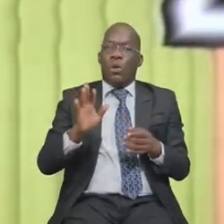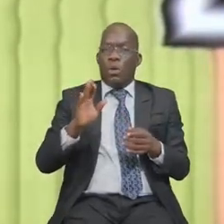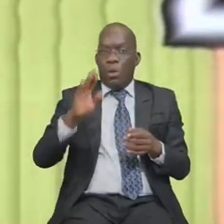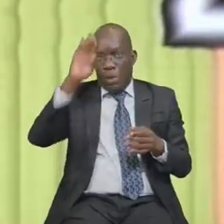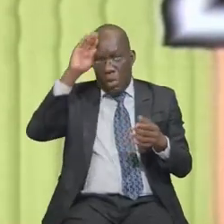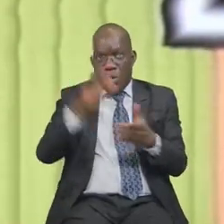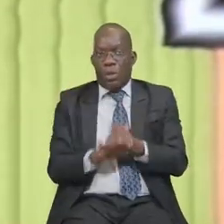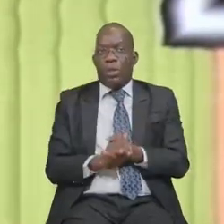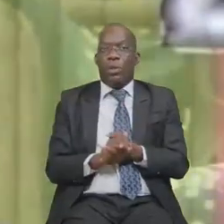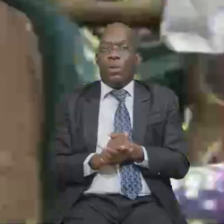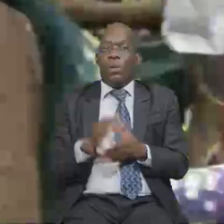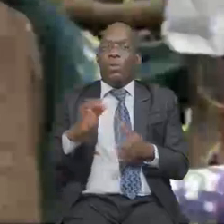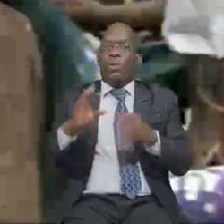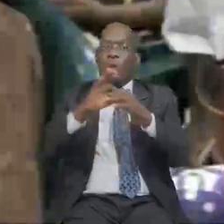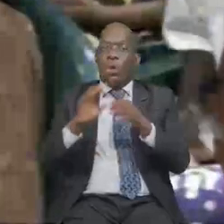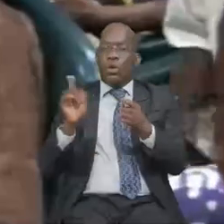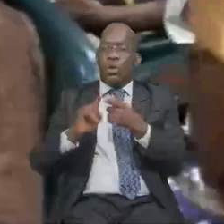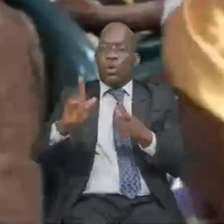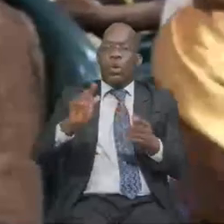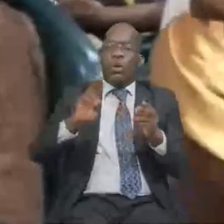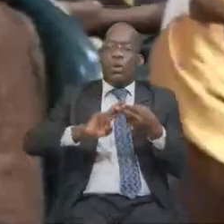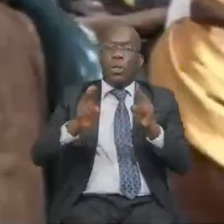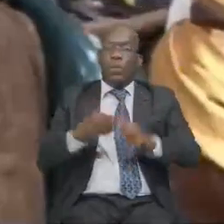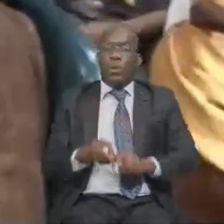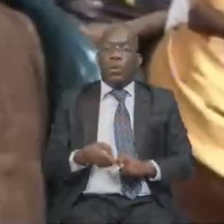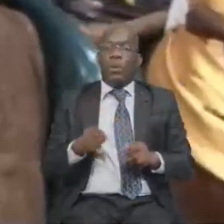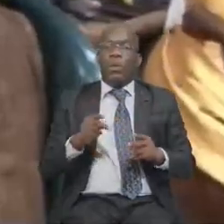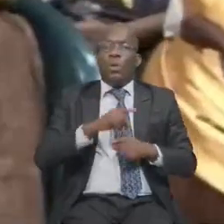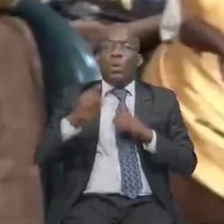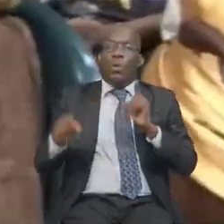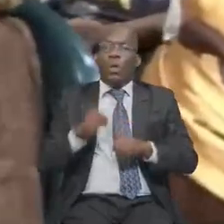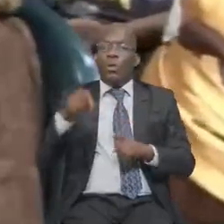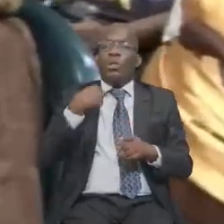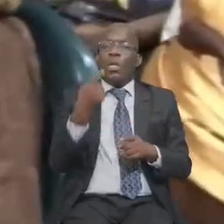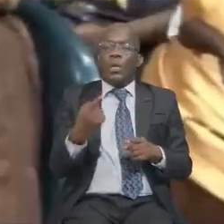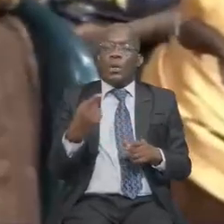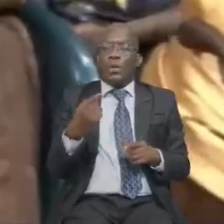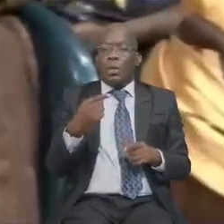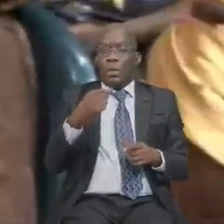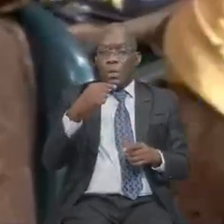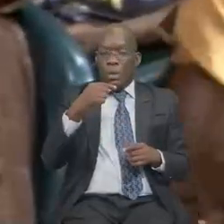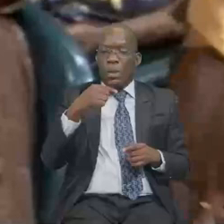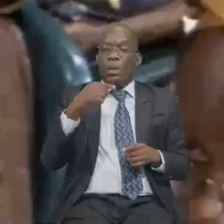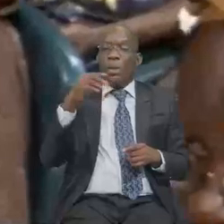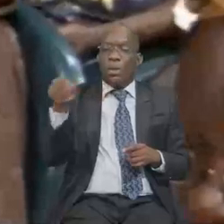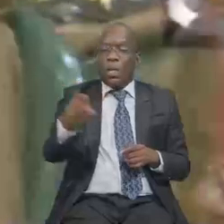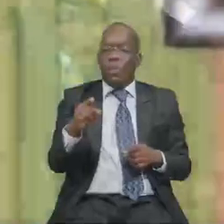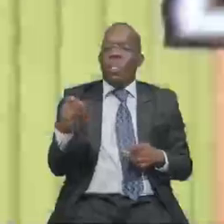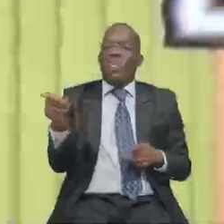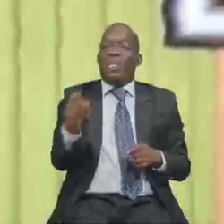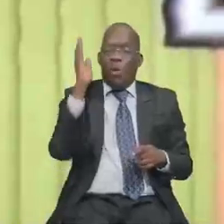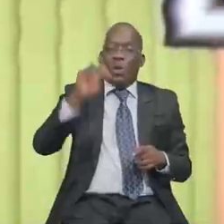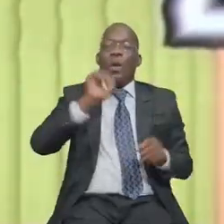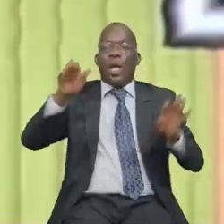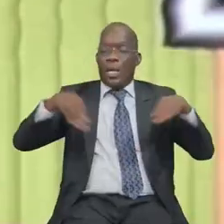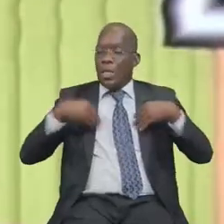enfants, sera pour tes voisins. Et dès que tu leur parles, il ne faut pas dire qu'ils ne vont pas accepter. Les choses sont différentes maintenant. Ils